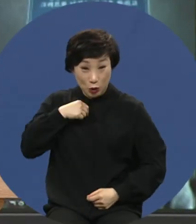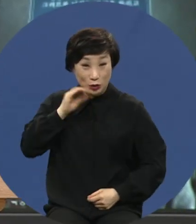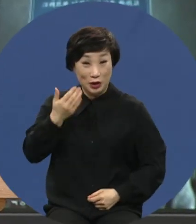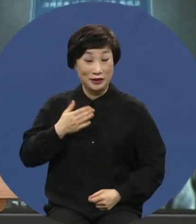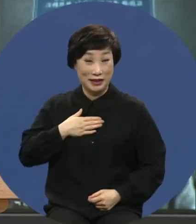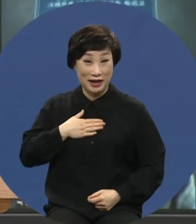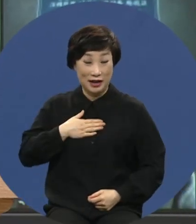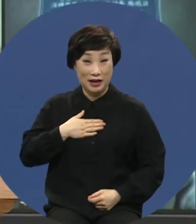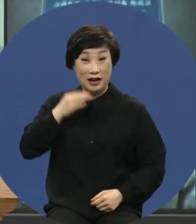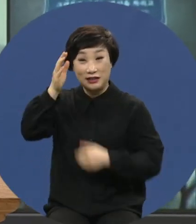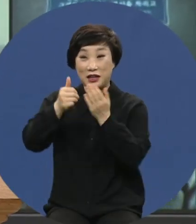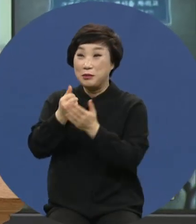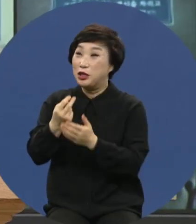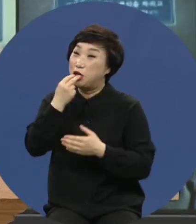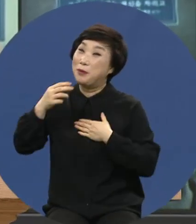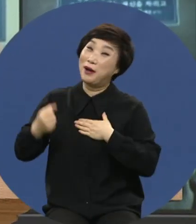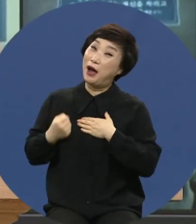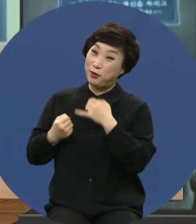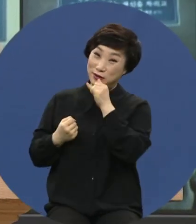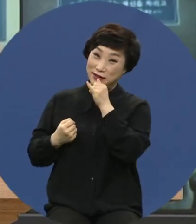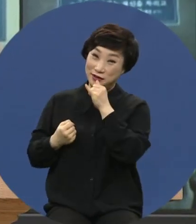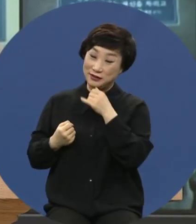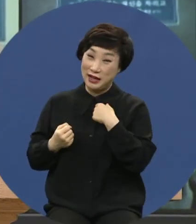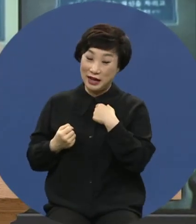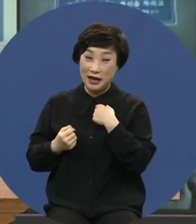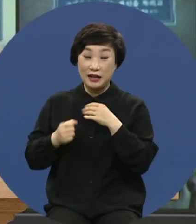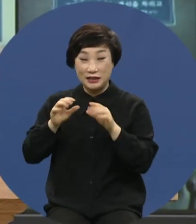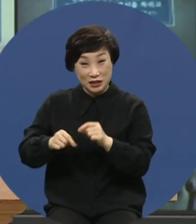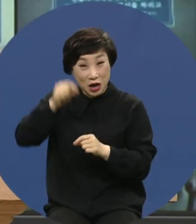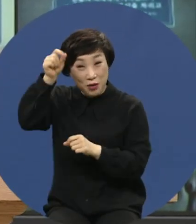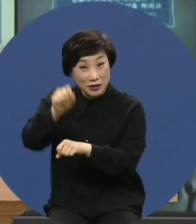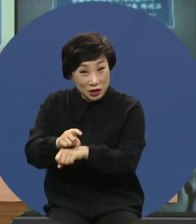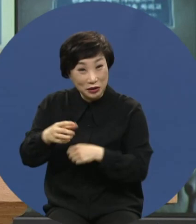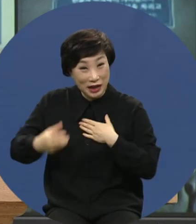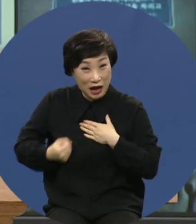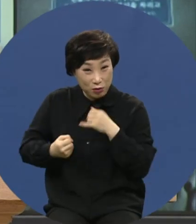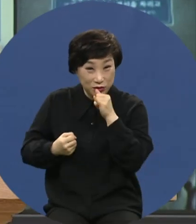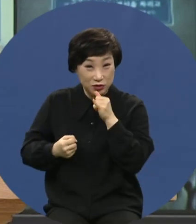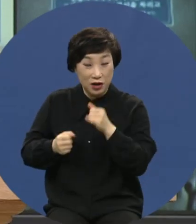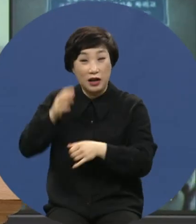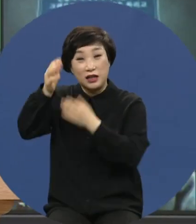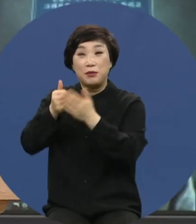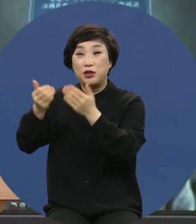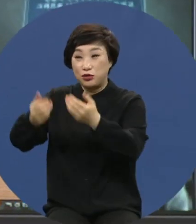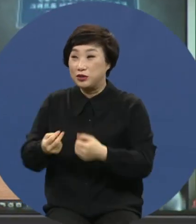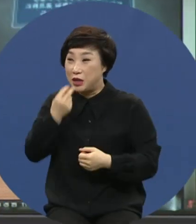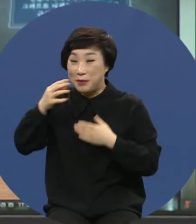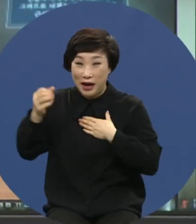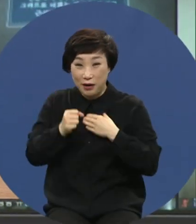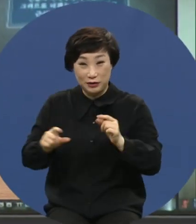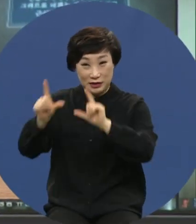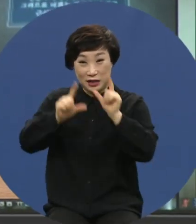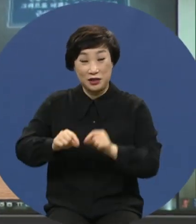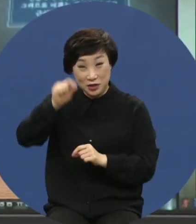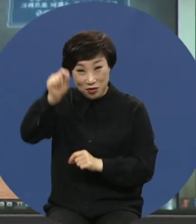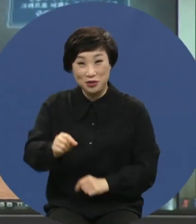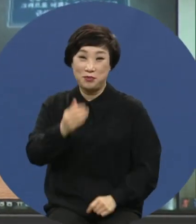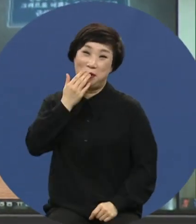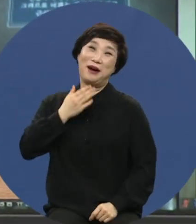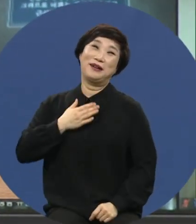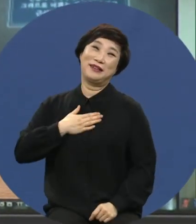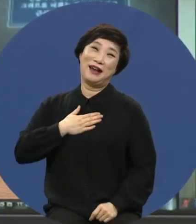의로워졌으니 내게도 하나님의 생명이 있고 영원성이 있고 그가 주신 그 생명으로 영원히 살게